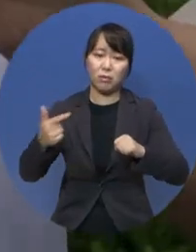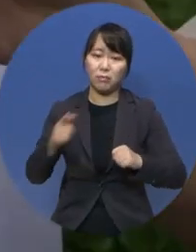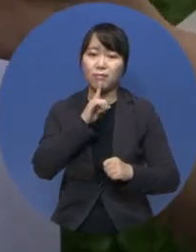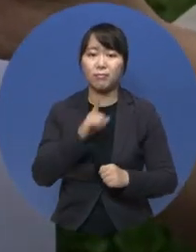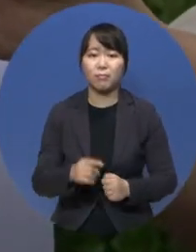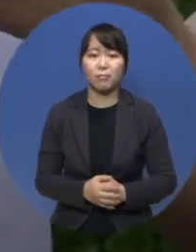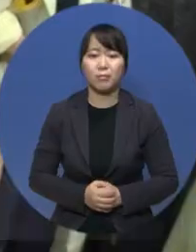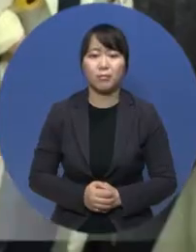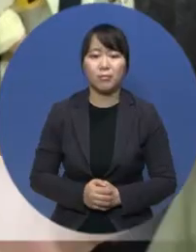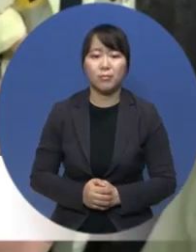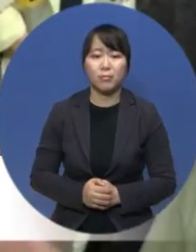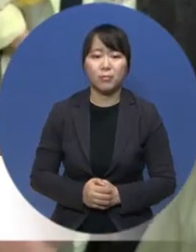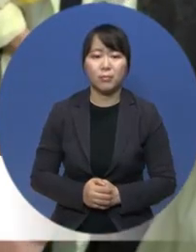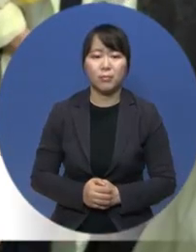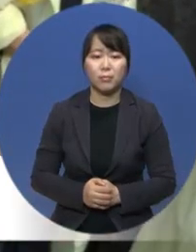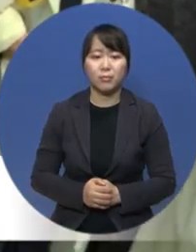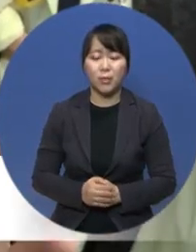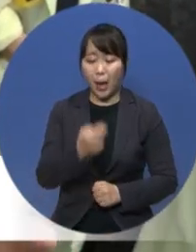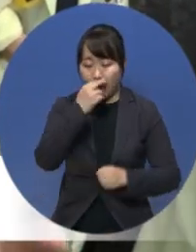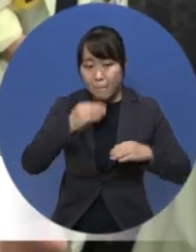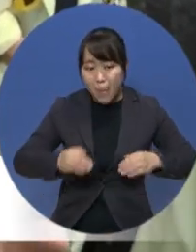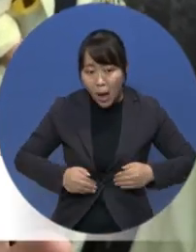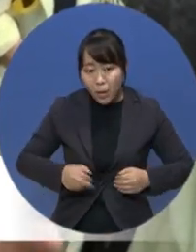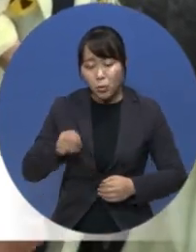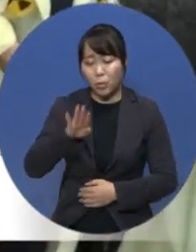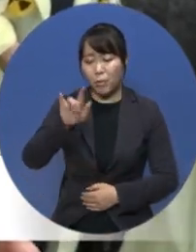평가했습니다 헤어